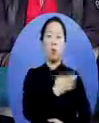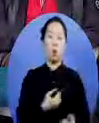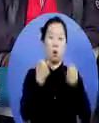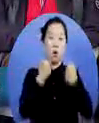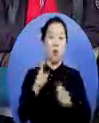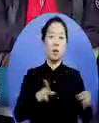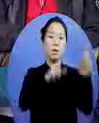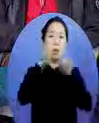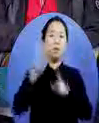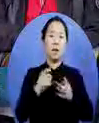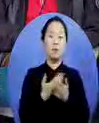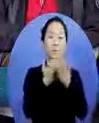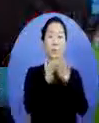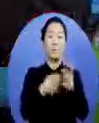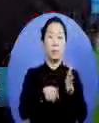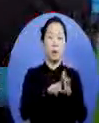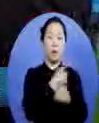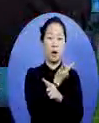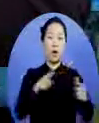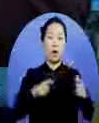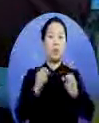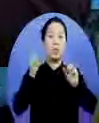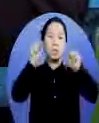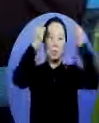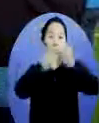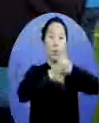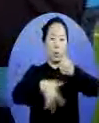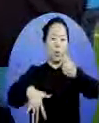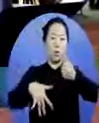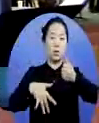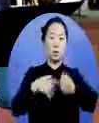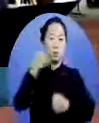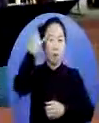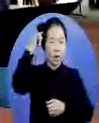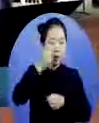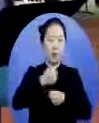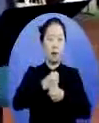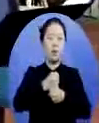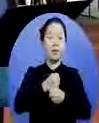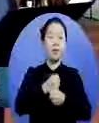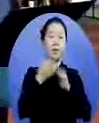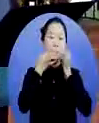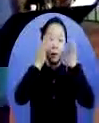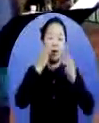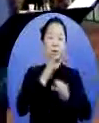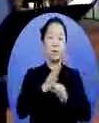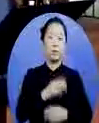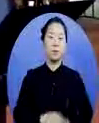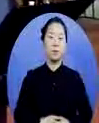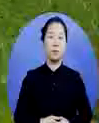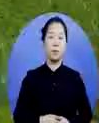건강과 삶의 질을 향상 시킬 수 있는 다양한 스포츠 대회 를 지속적으로 발굴해 활력소가 될 수 있도록 노력하겠다 고